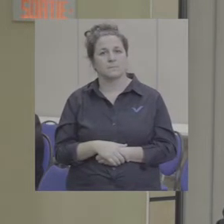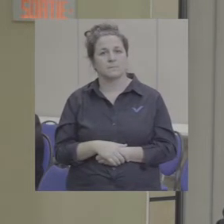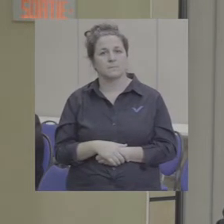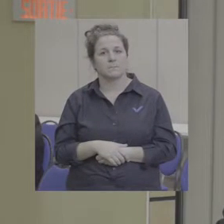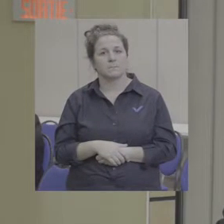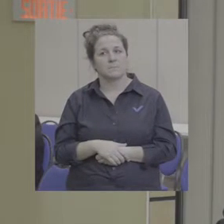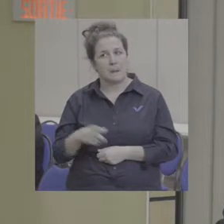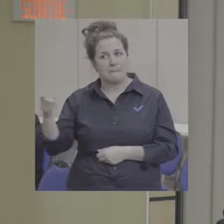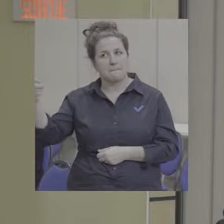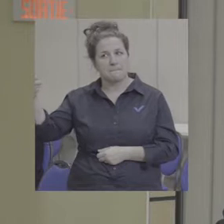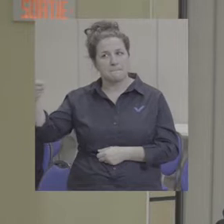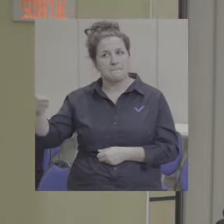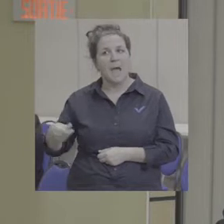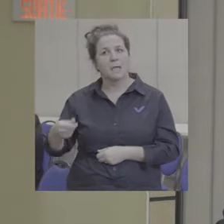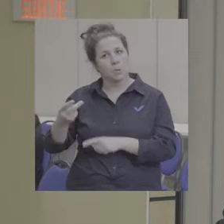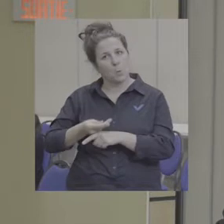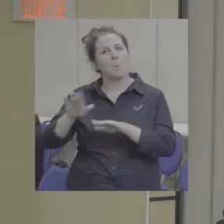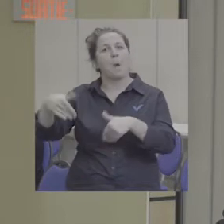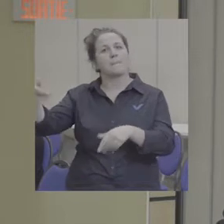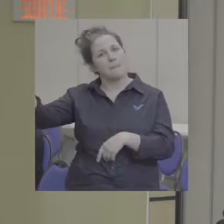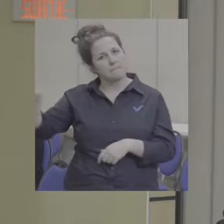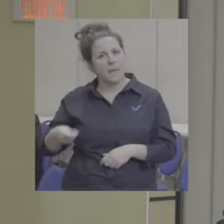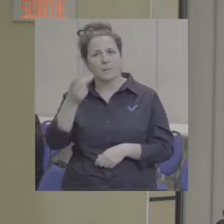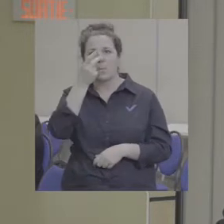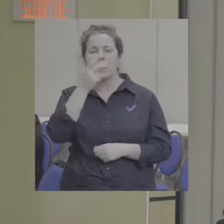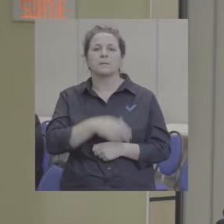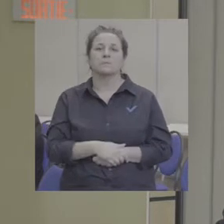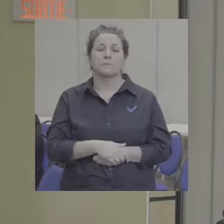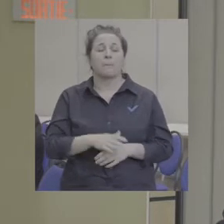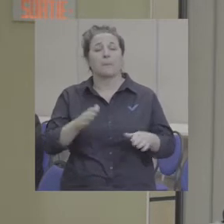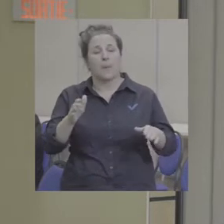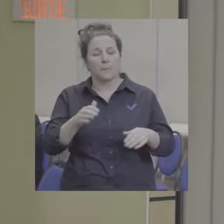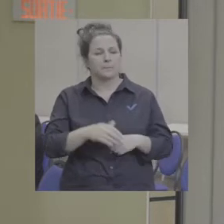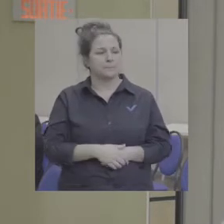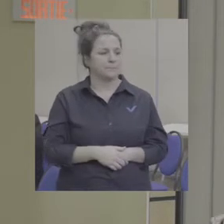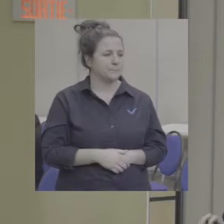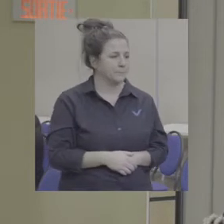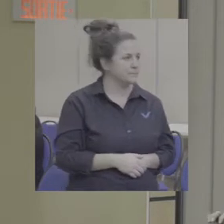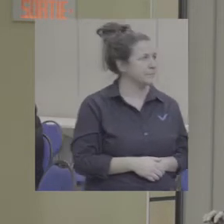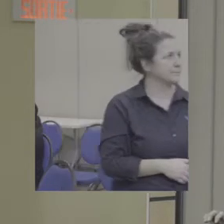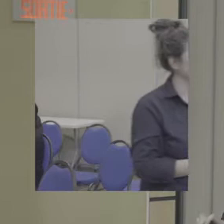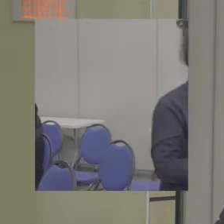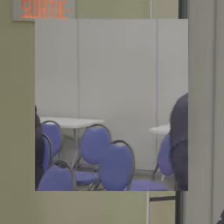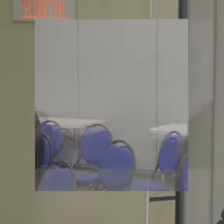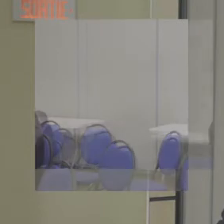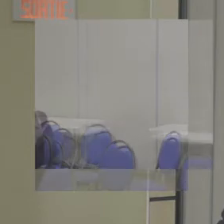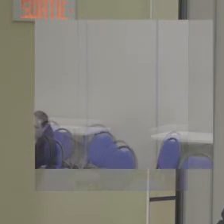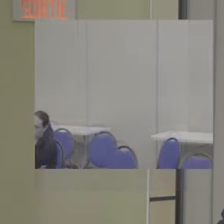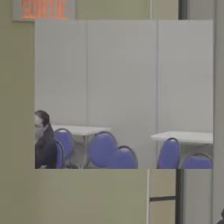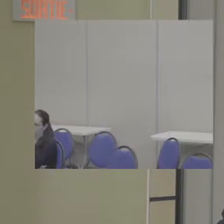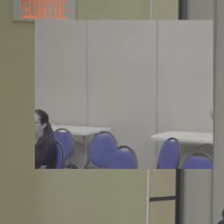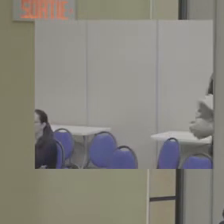Elle a été payée au bout de 2 mois. Bon. Là, il y avait les